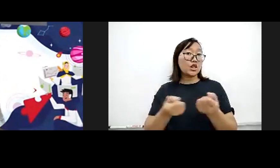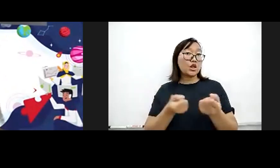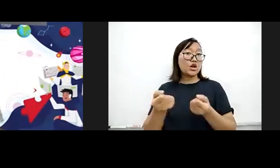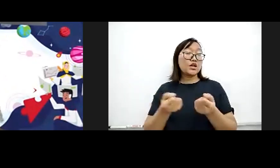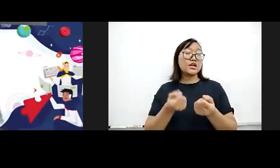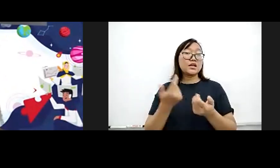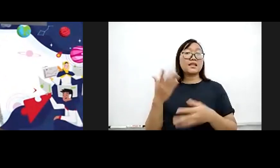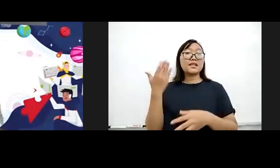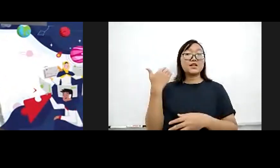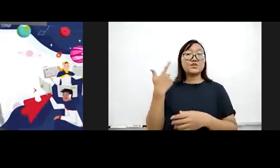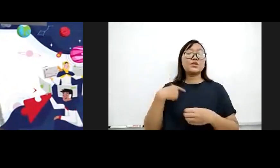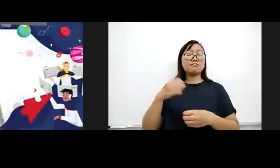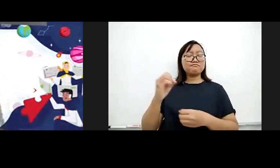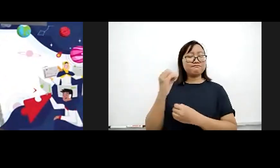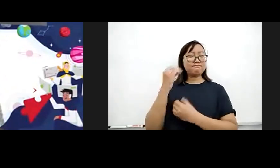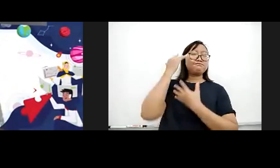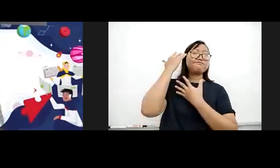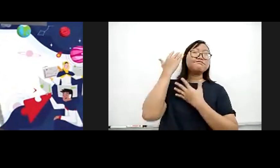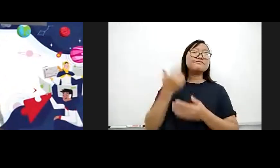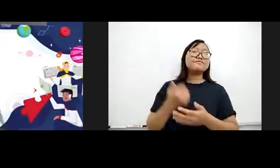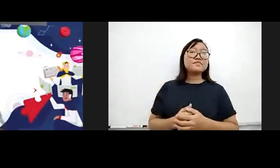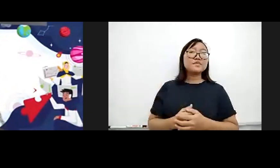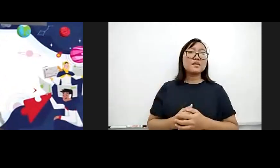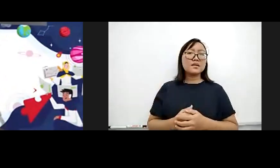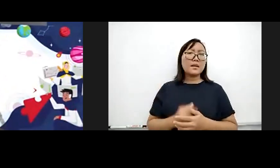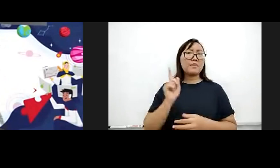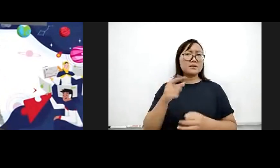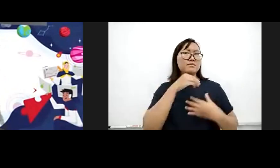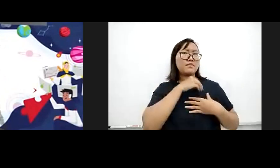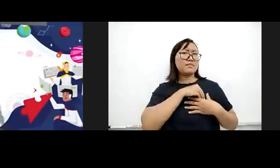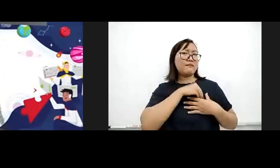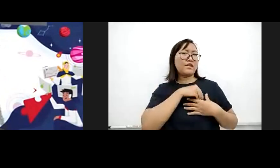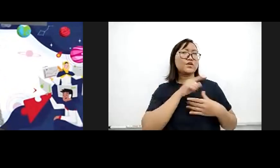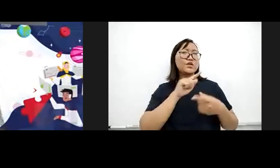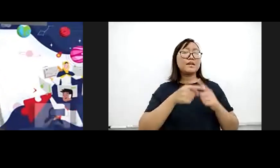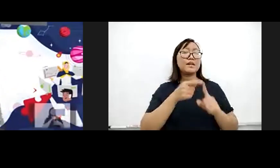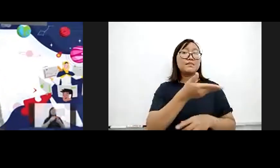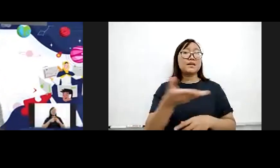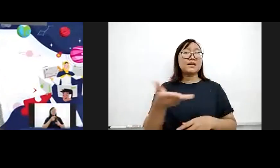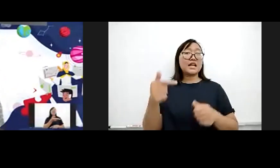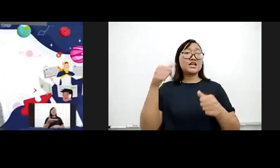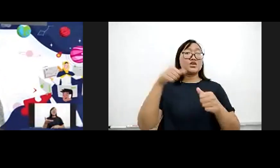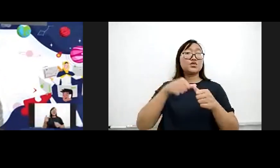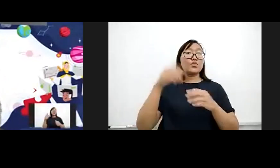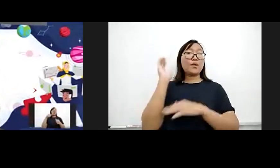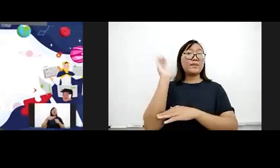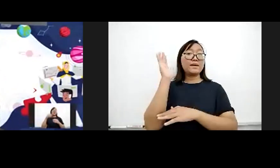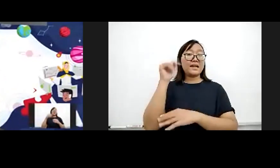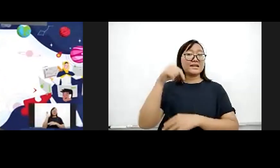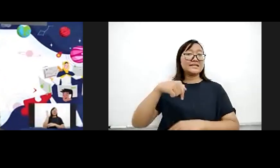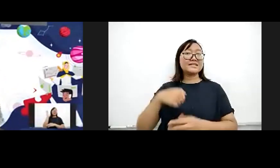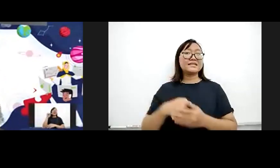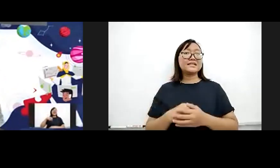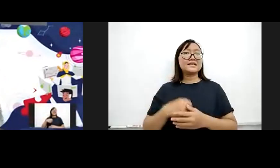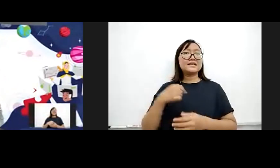materi dan Insert yang sangat menarik dan tentunya bermanfaat bagi teman-teman yang mengikuti webinar Pada hari ini saya jenis